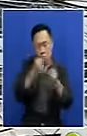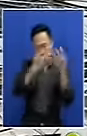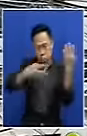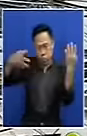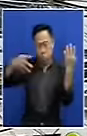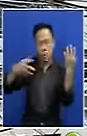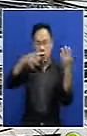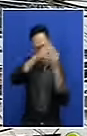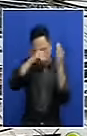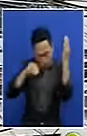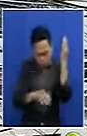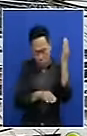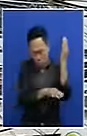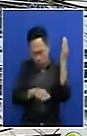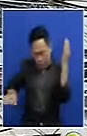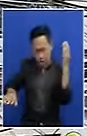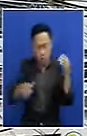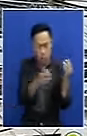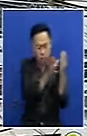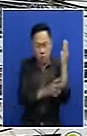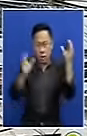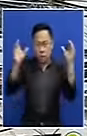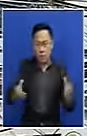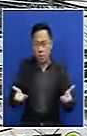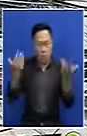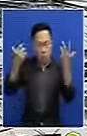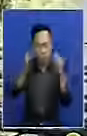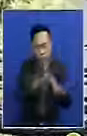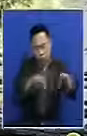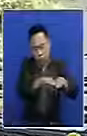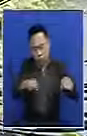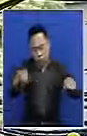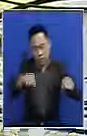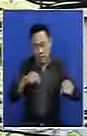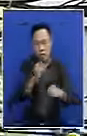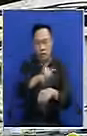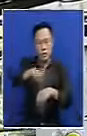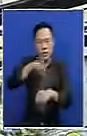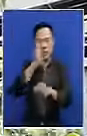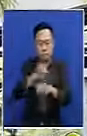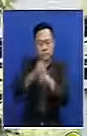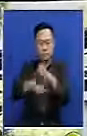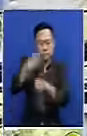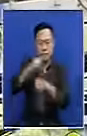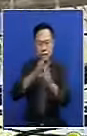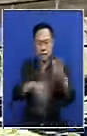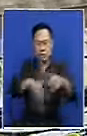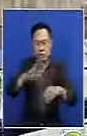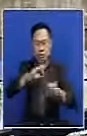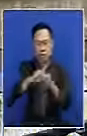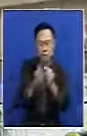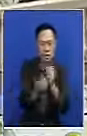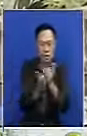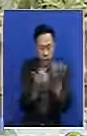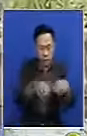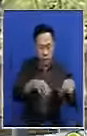ซะเพื่อให้คนที่สัญจรผ่านไปผ่านมาสะดวกมากขึ้นนะครับแต่ว่าระหว่างที่ดำเนินการเนี่ยอาจจะมีบางส่วนประชาชนได้รับผลกระทบบ้